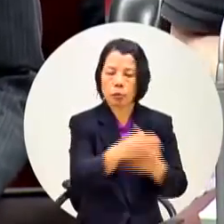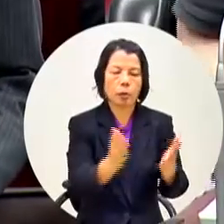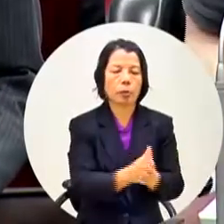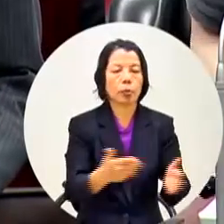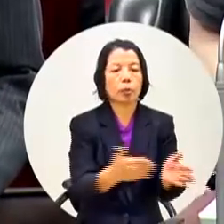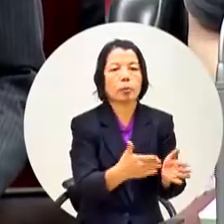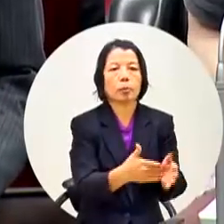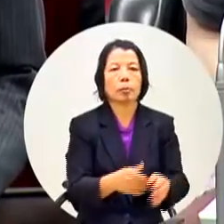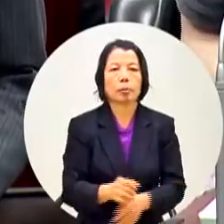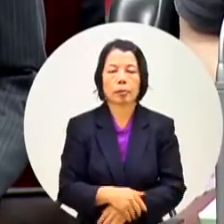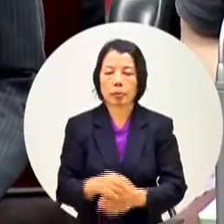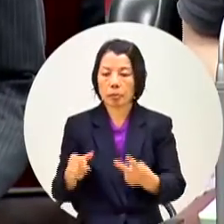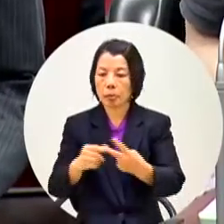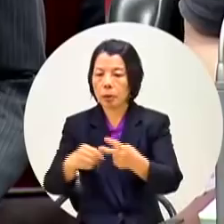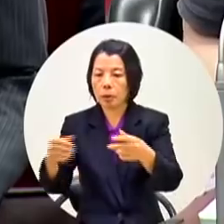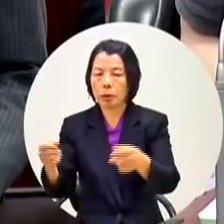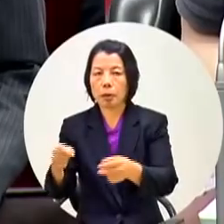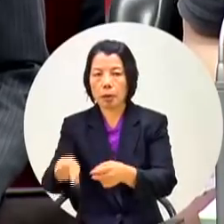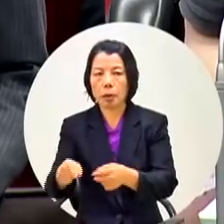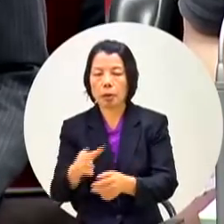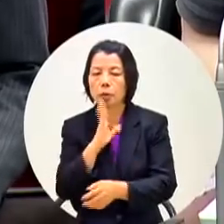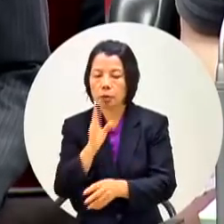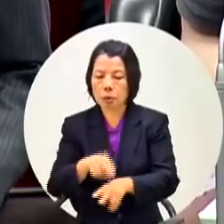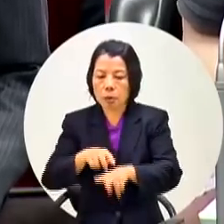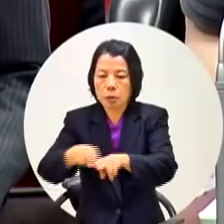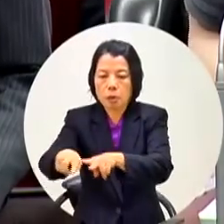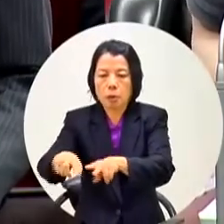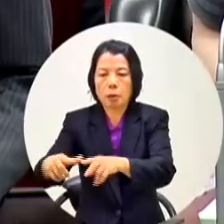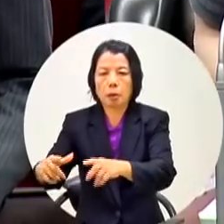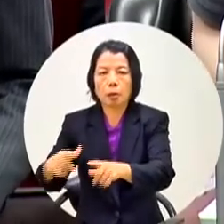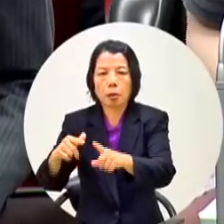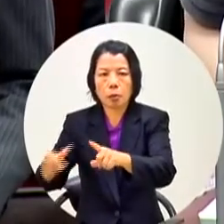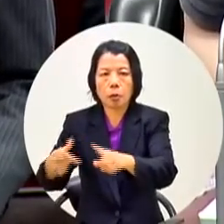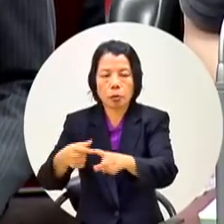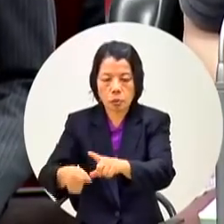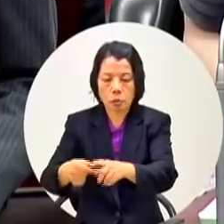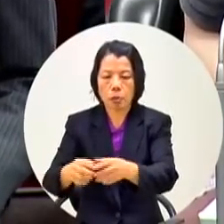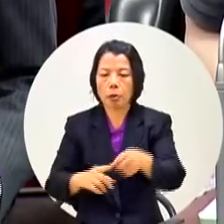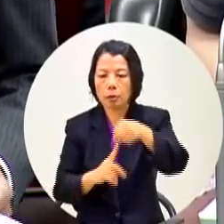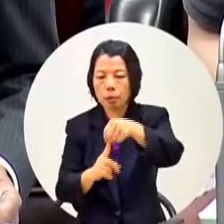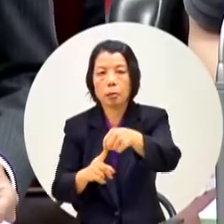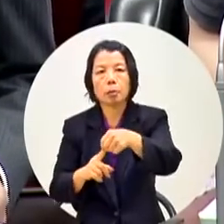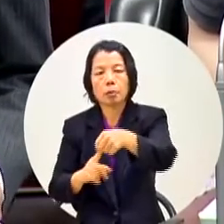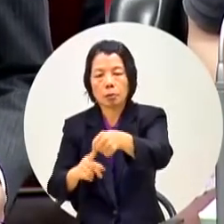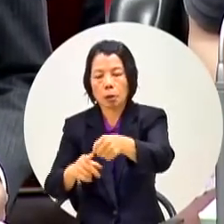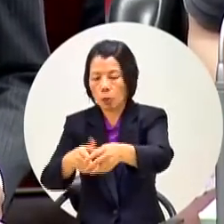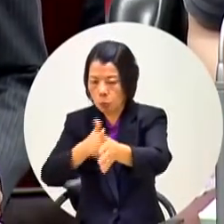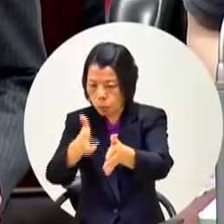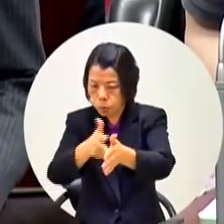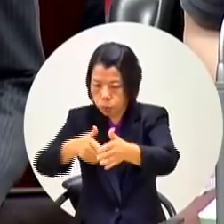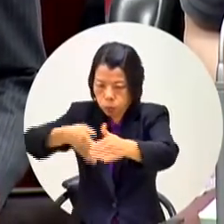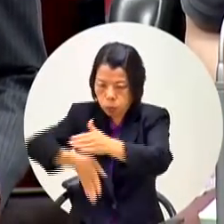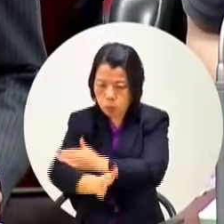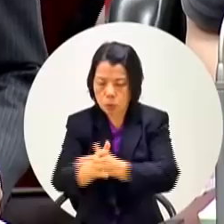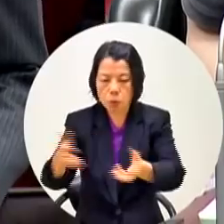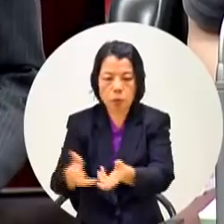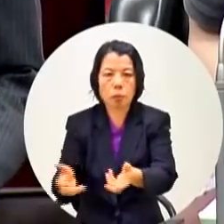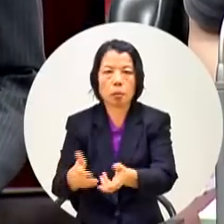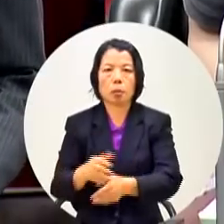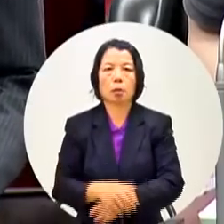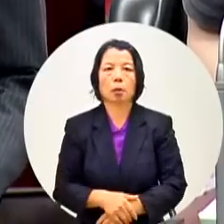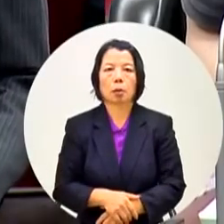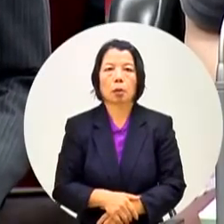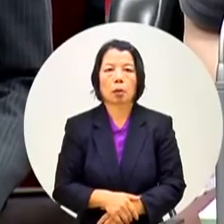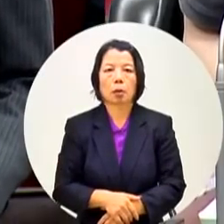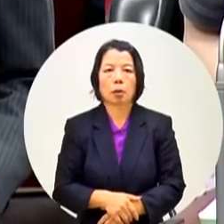铁道园区，还有台铁的那个铁路地下化的施工。哦，那目前由于是这样，所以说你看看最早的去年10月